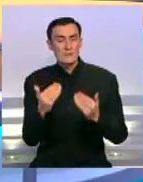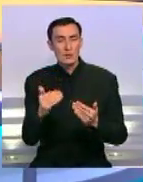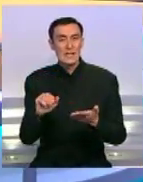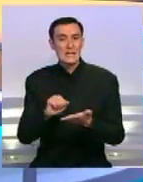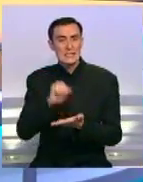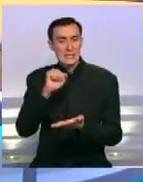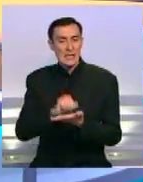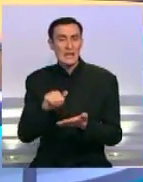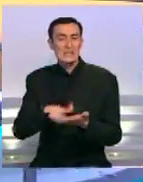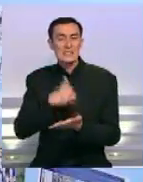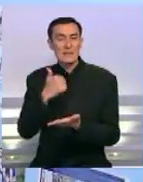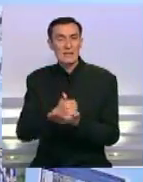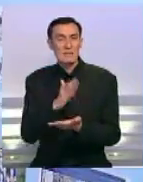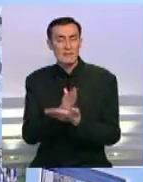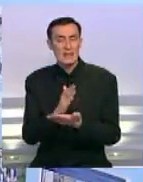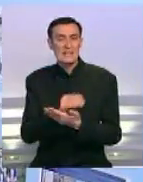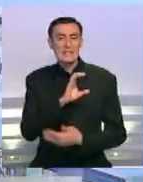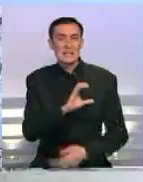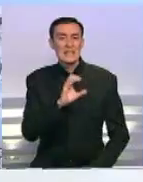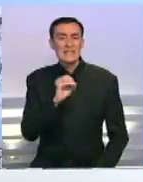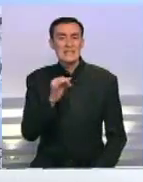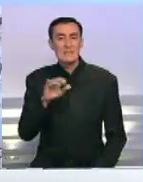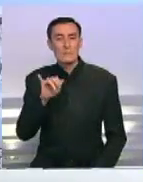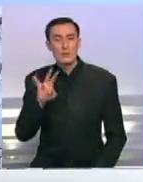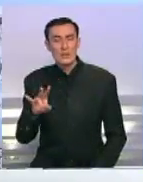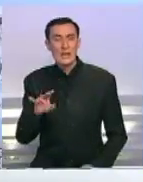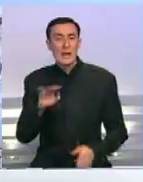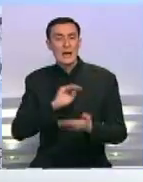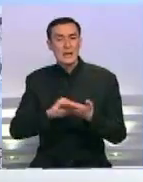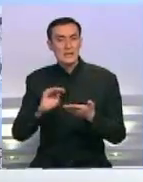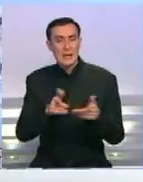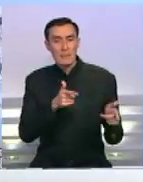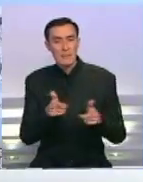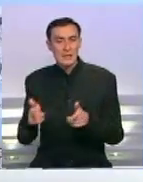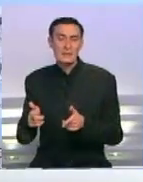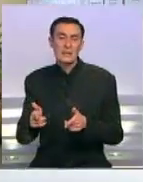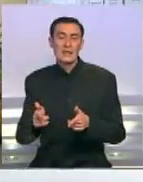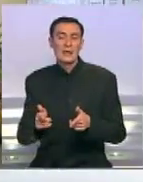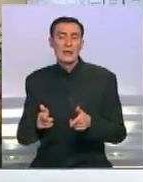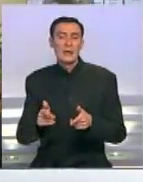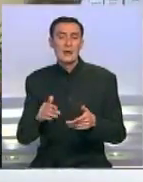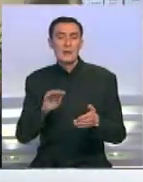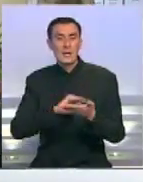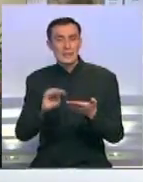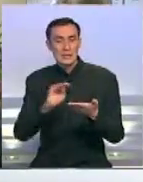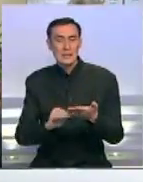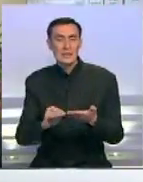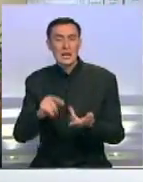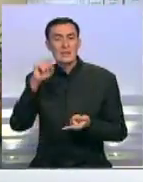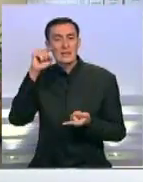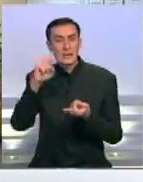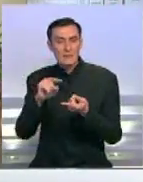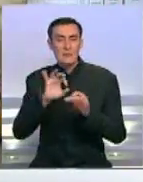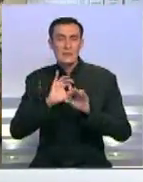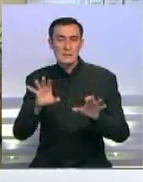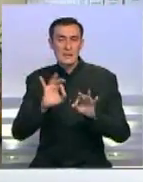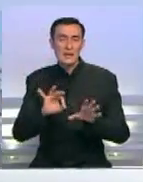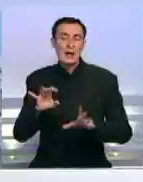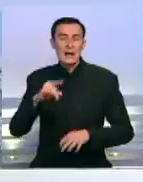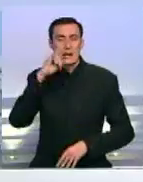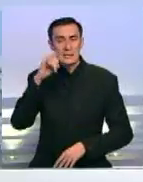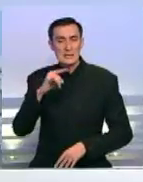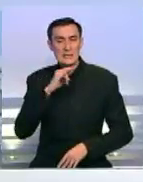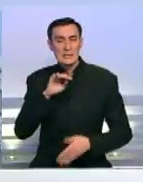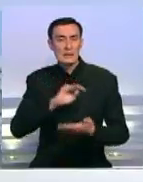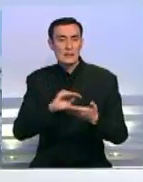издание, основателем которого является Сакен Сейфуллин, разрабатывает контент небольшими публикациями и отрывками произведений казахских